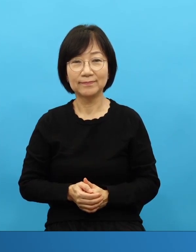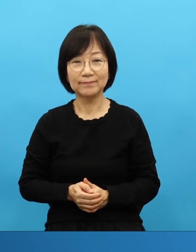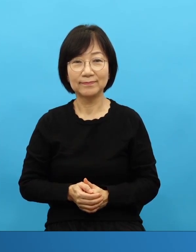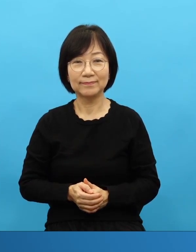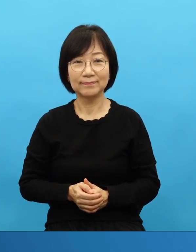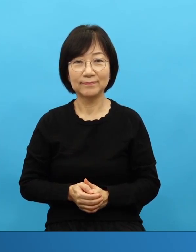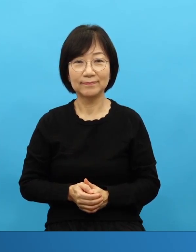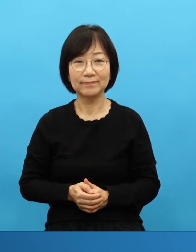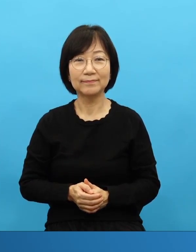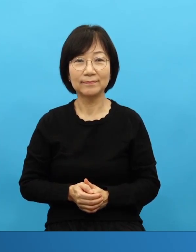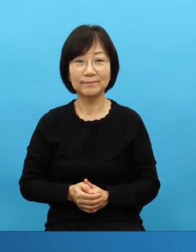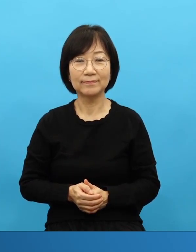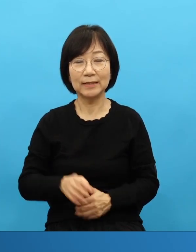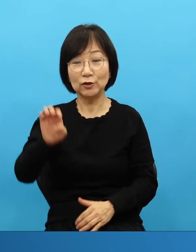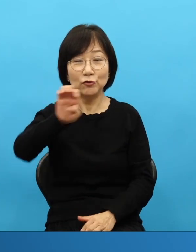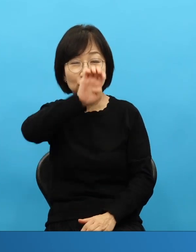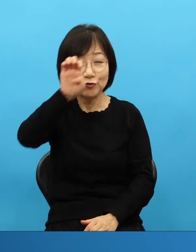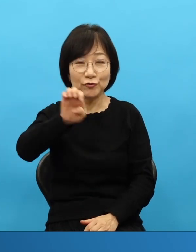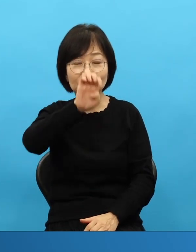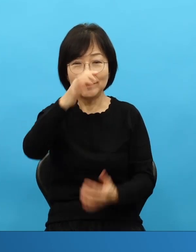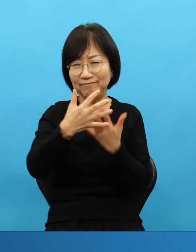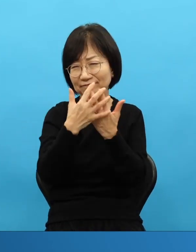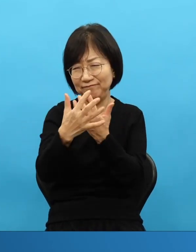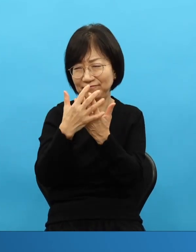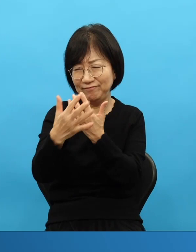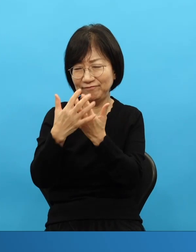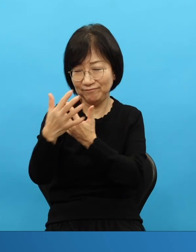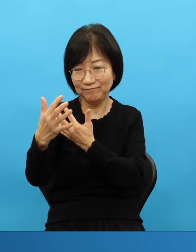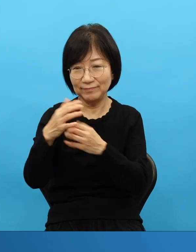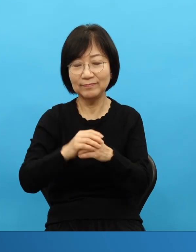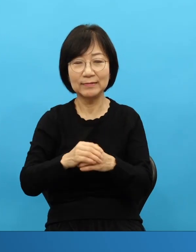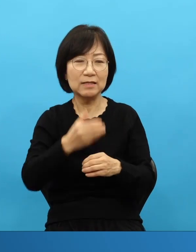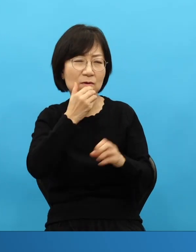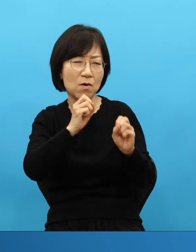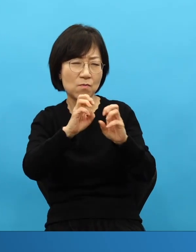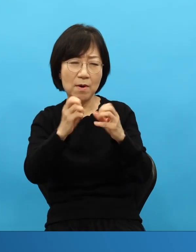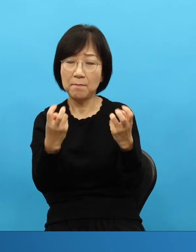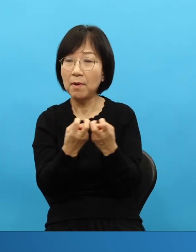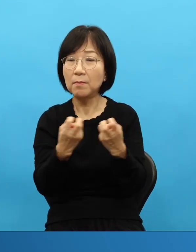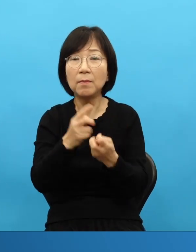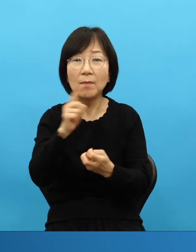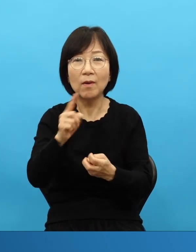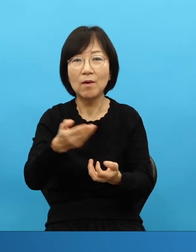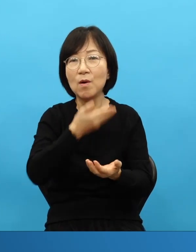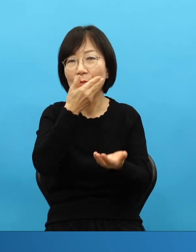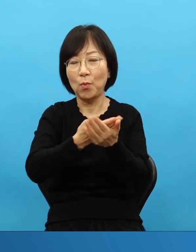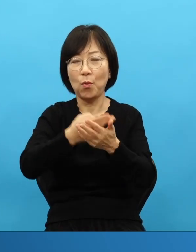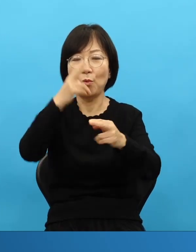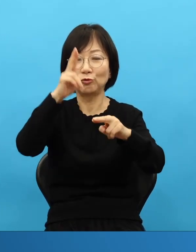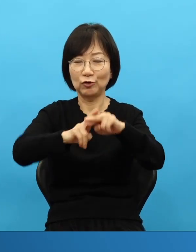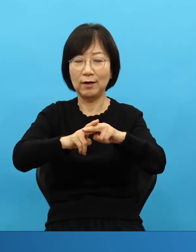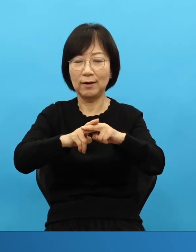보좌의 망대로 가능합니다. it's possible with the partisan of the throne. 그래서